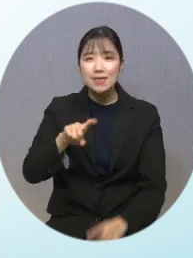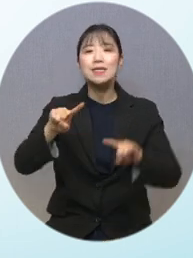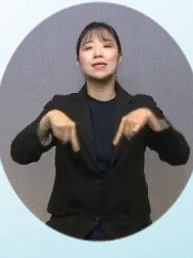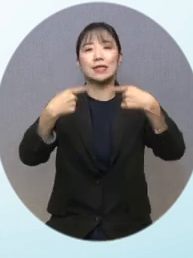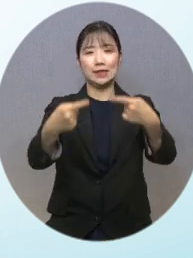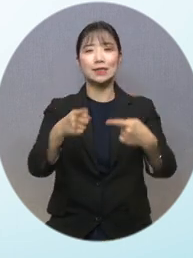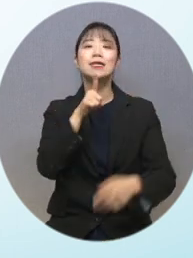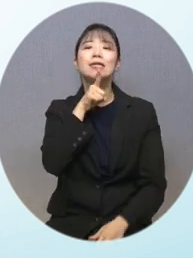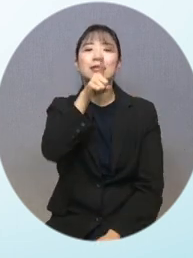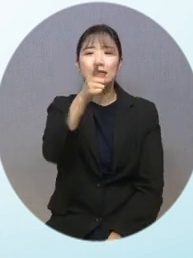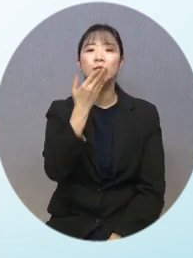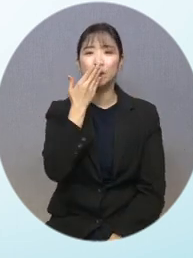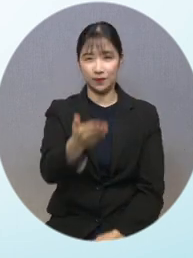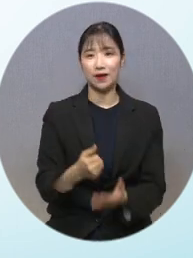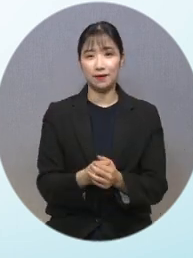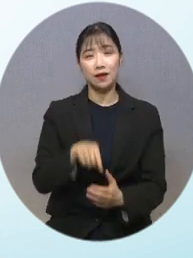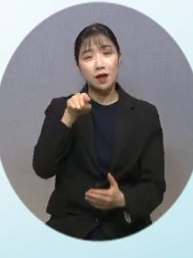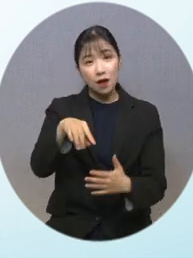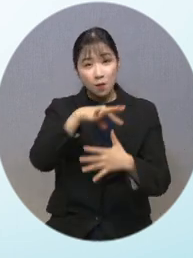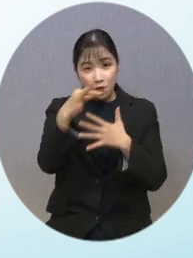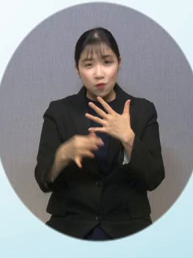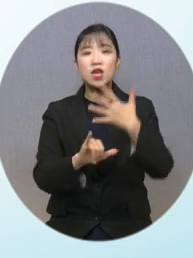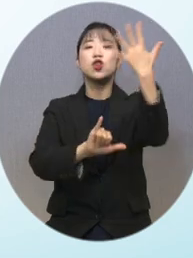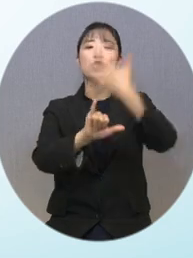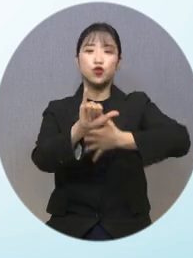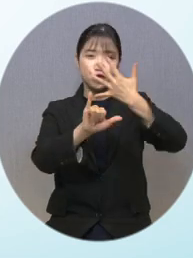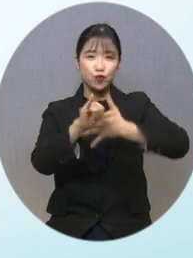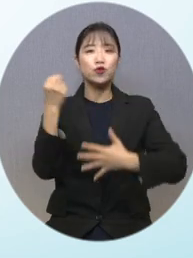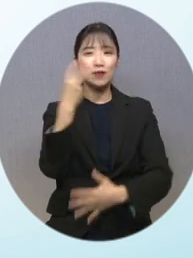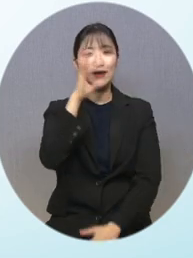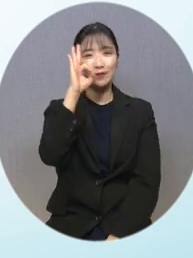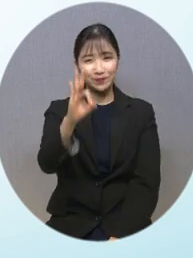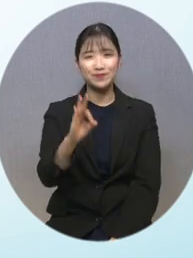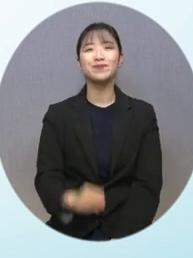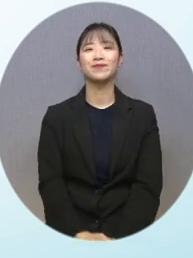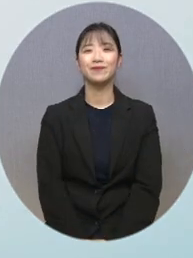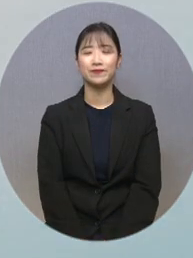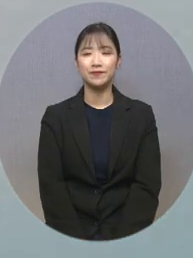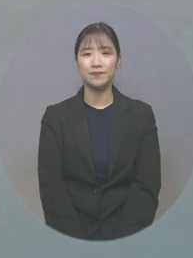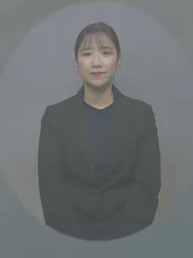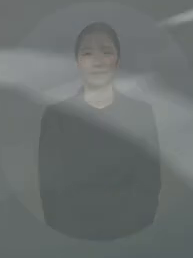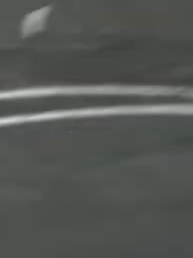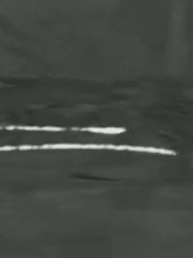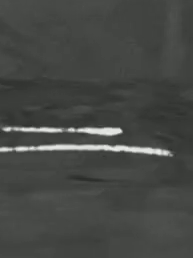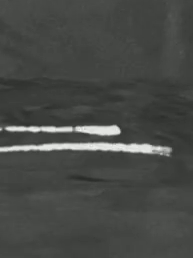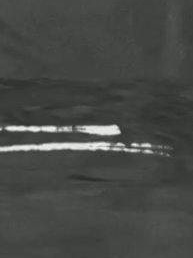됩니다. 해당 프로그램은 복지TV 유튜브 채널로 다시 볼수 있습니다.